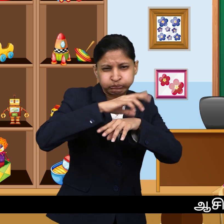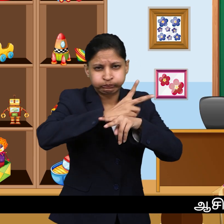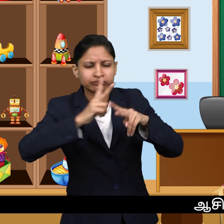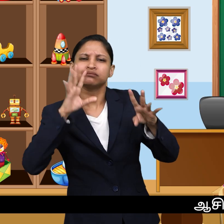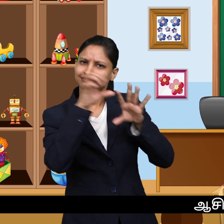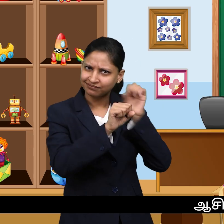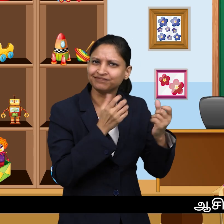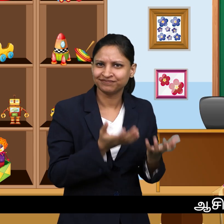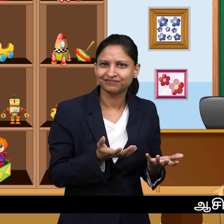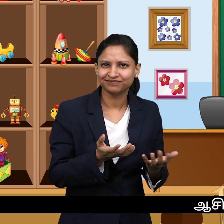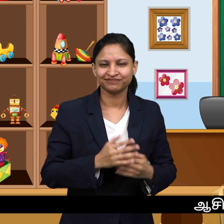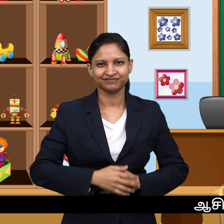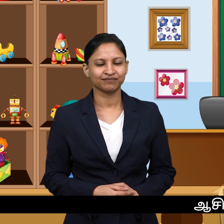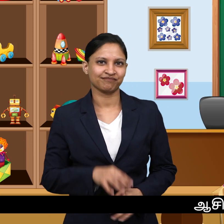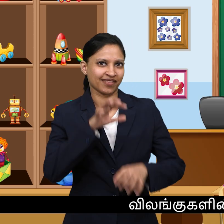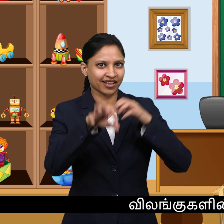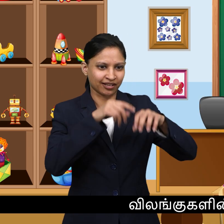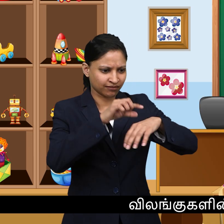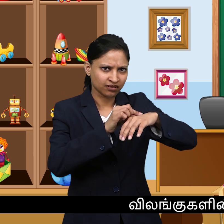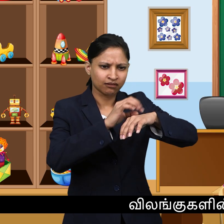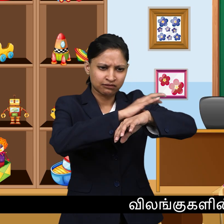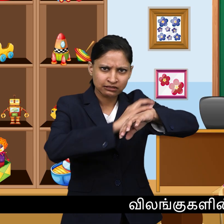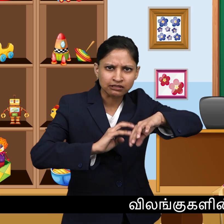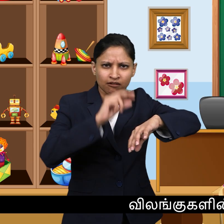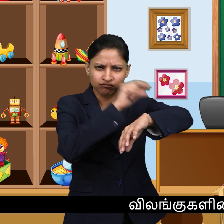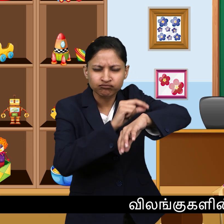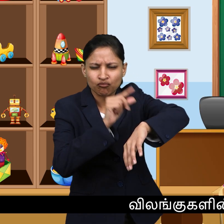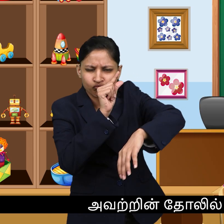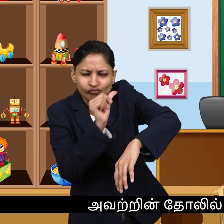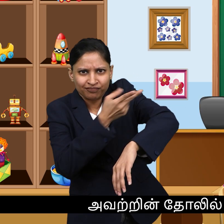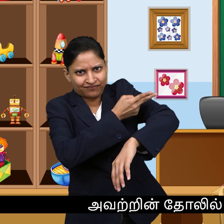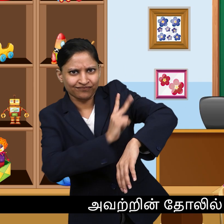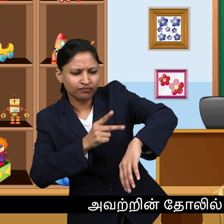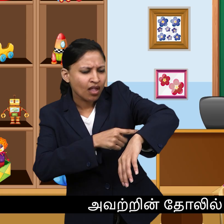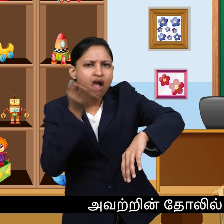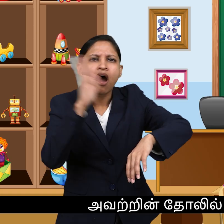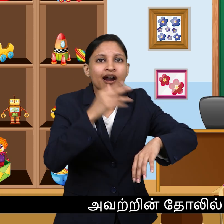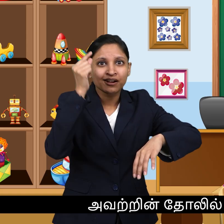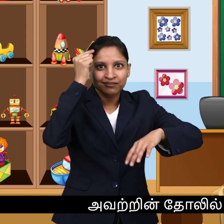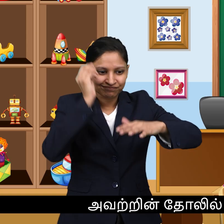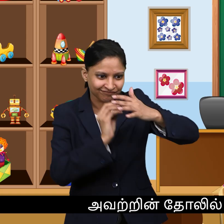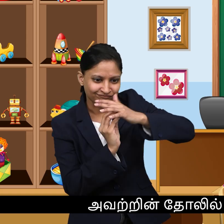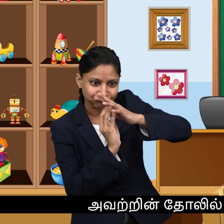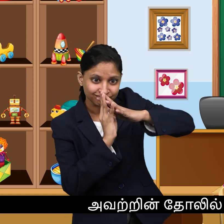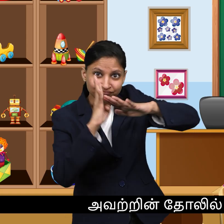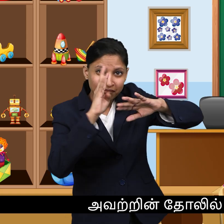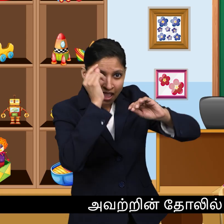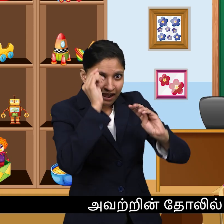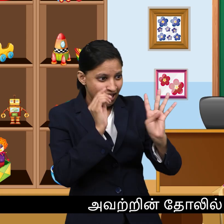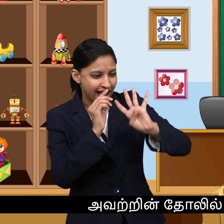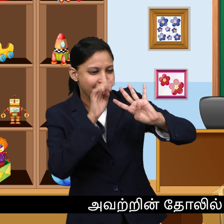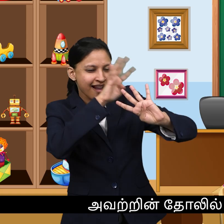என்று ஆசிரியர் கூறினார். விலங்கின் வெவ்வேறு வடிவங்கள் அவற்றின் தோலில் உள்ள முடியின்